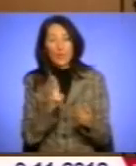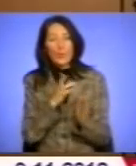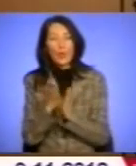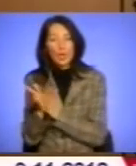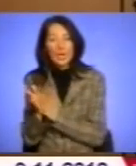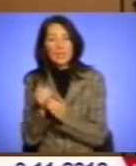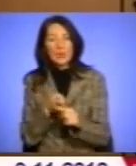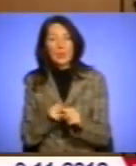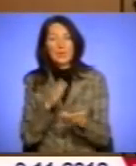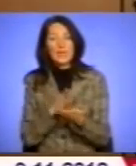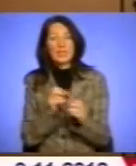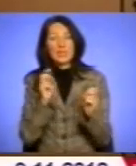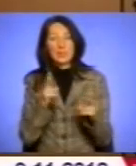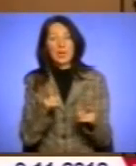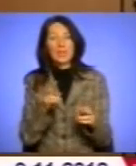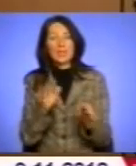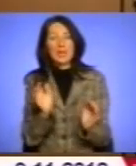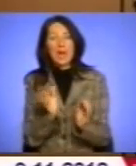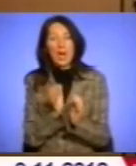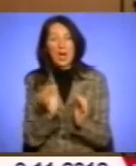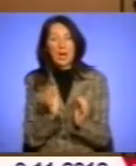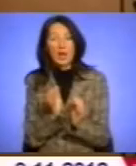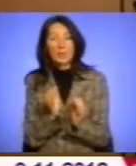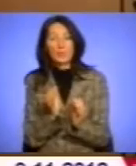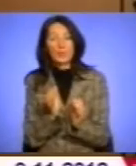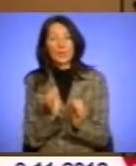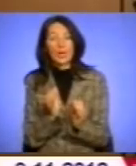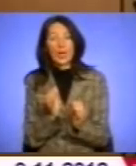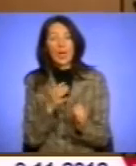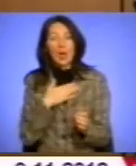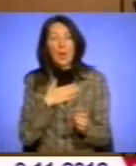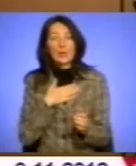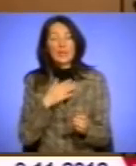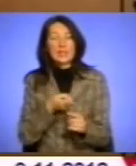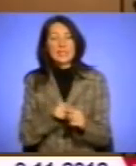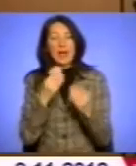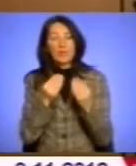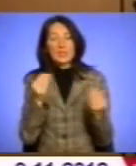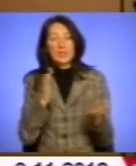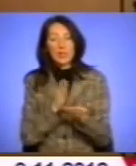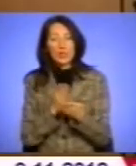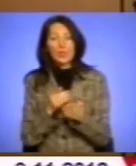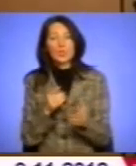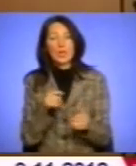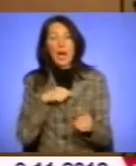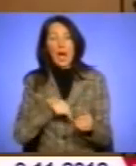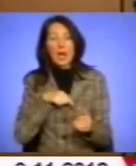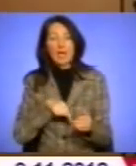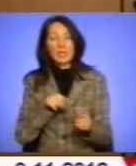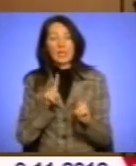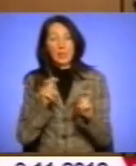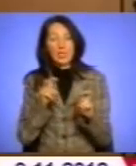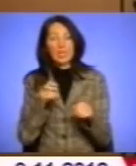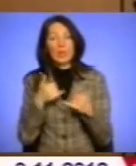бібліотеці, бо це є спецхран. І у нас ця виставка носить тематичний характер, вона